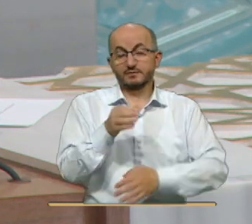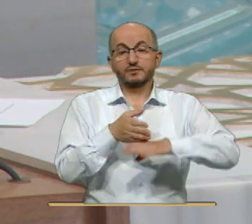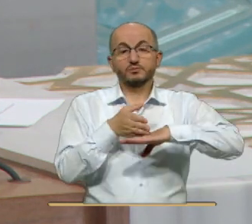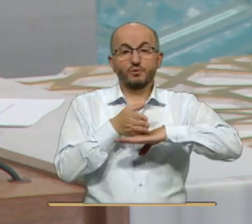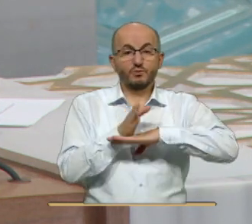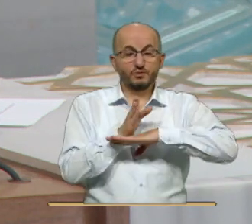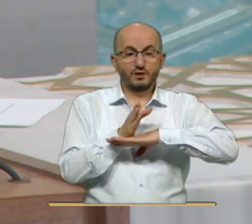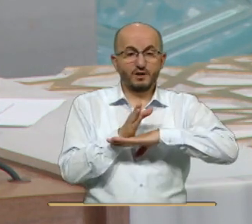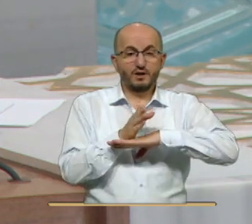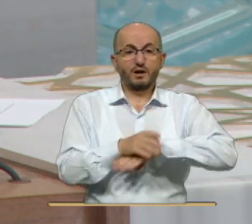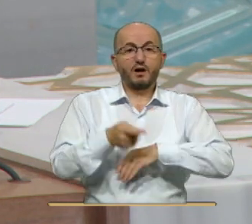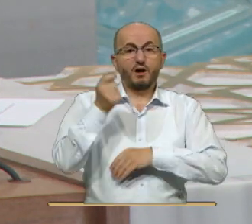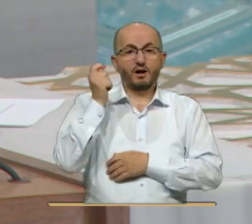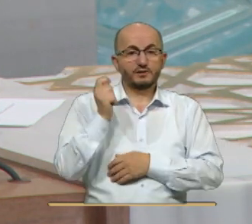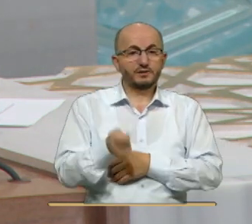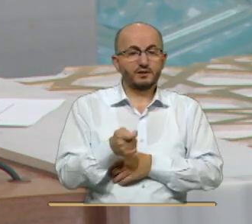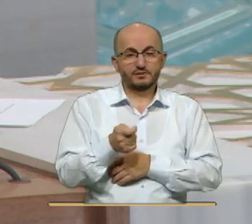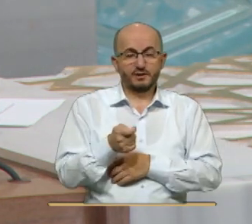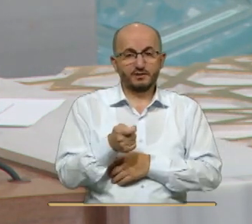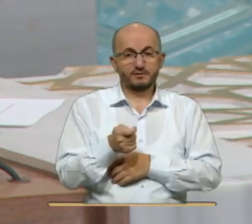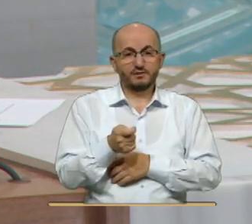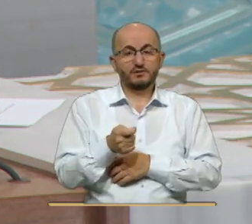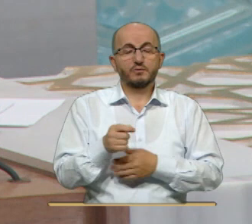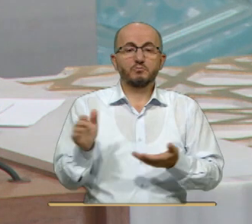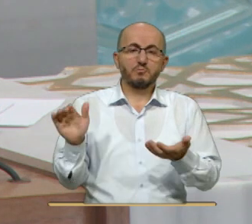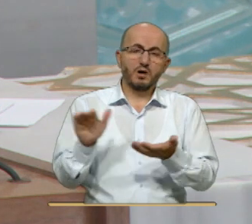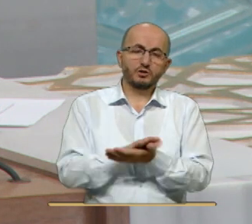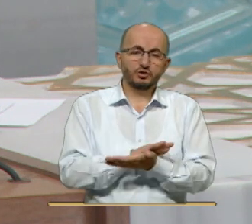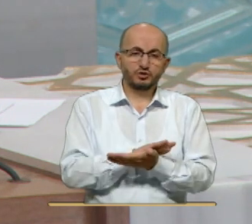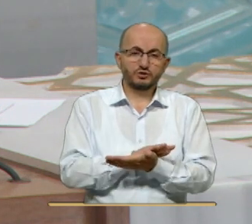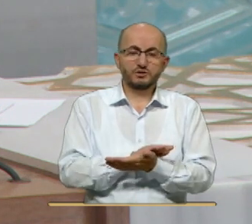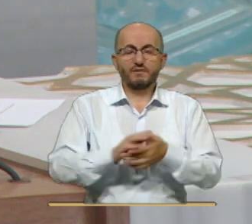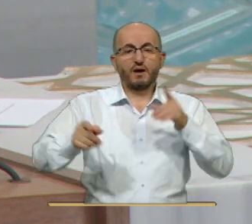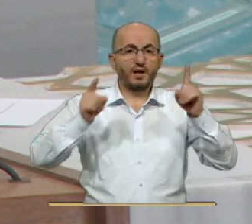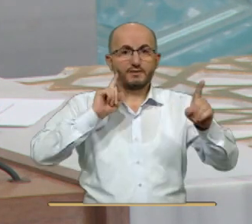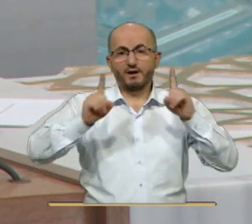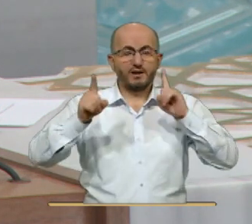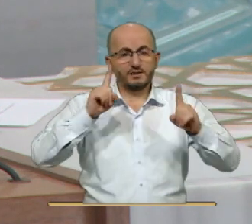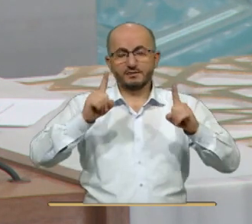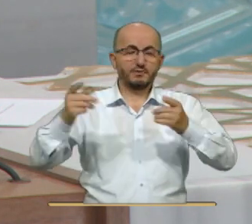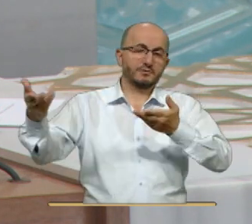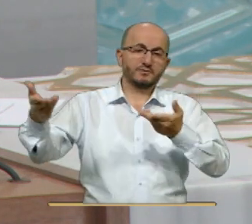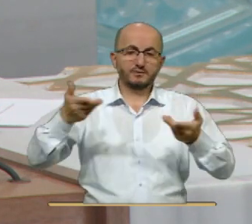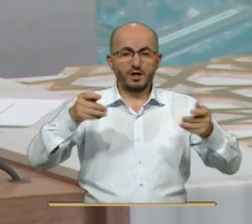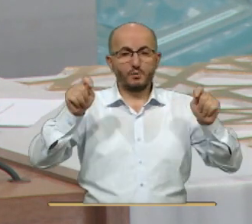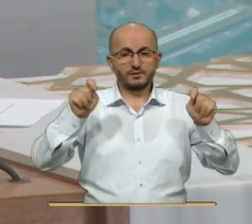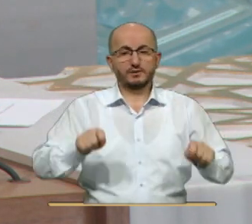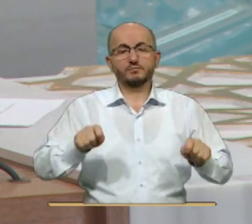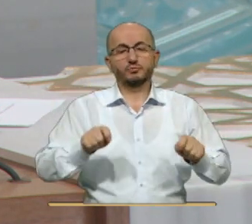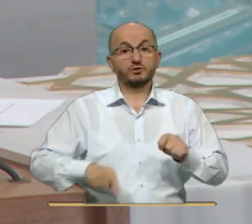doğruya, hakikate, sulhe, barışa ve adalete davet